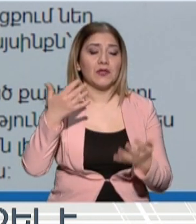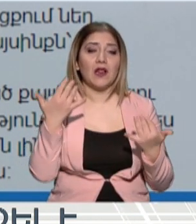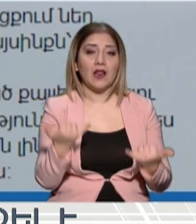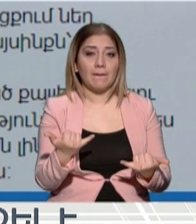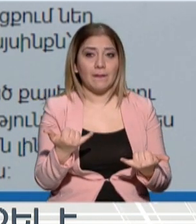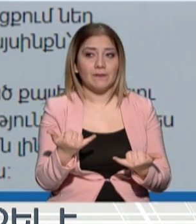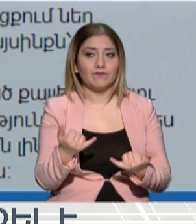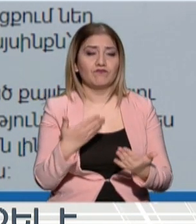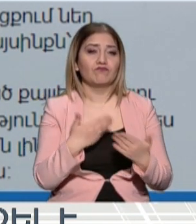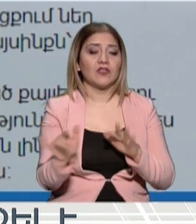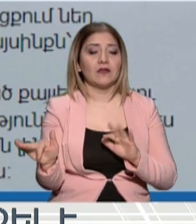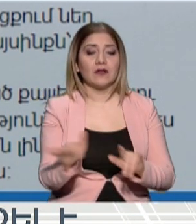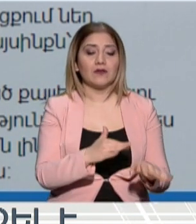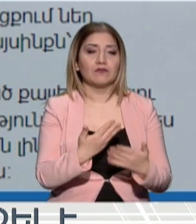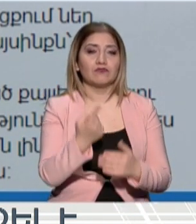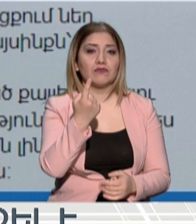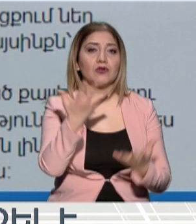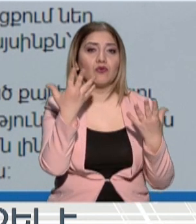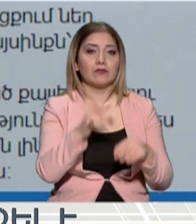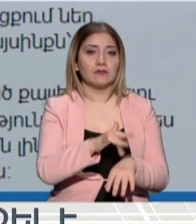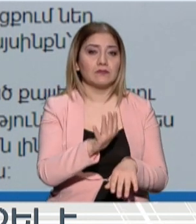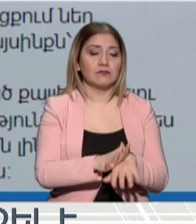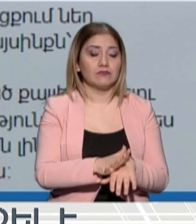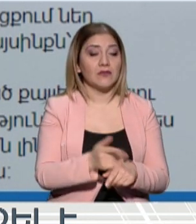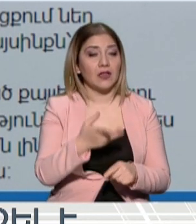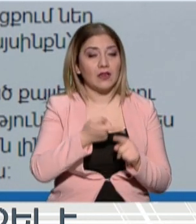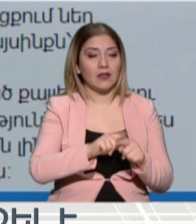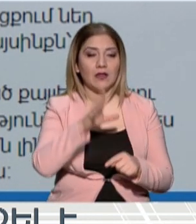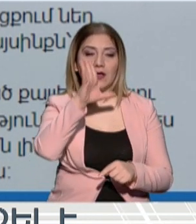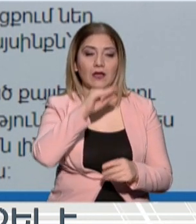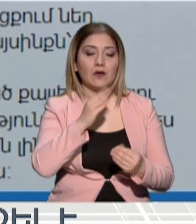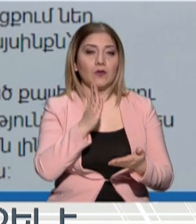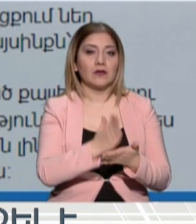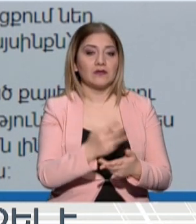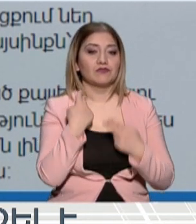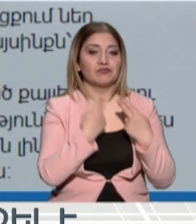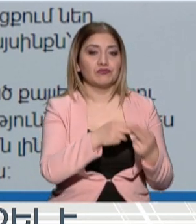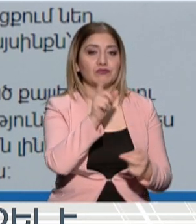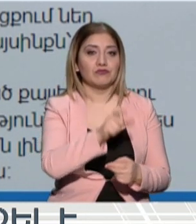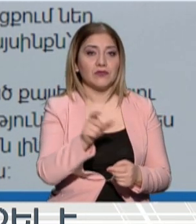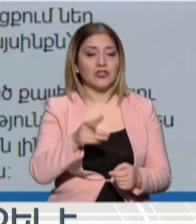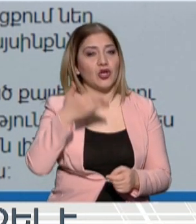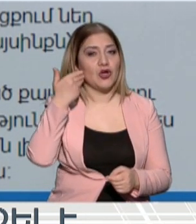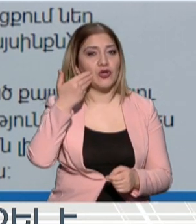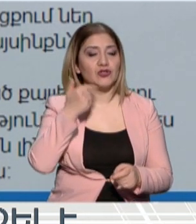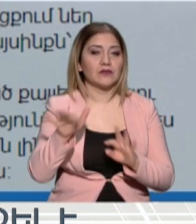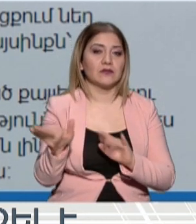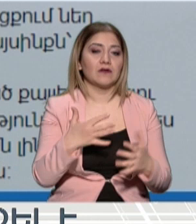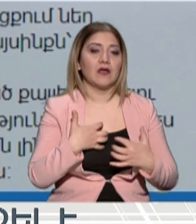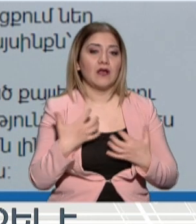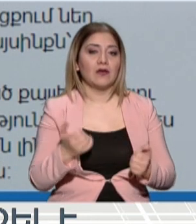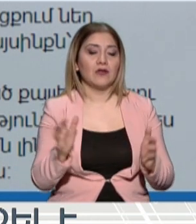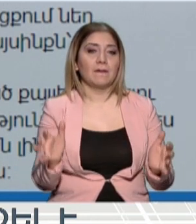տվյալ գործընթացը կազմակերպվում է ընդամենը 1 օրում, ինչը հնարավորություն է տալիս ազատազրկված անձանց անխոչնդոտ իրացնել